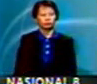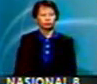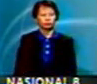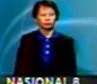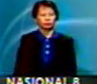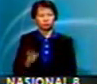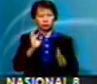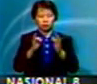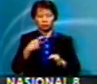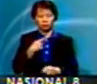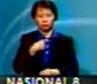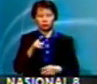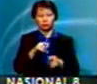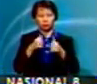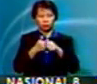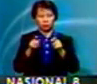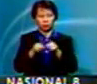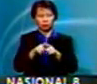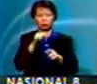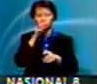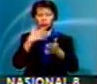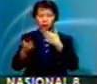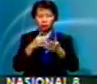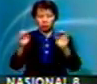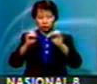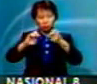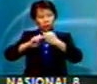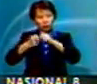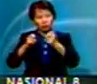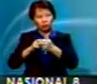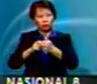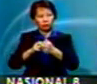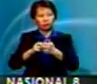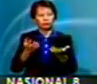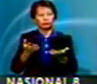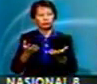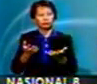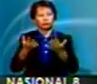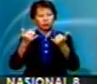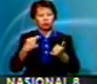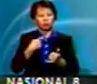Itu yang pertama. Kalau kita boleh menangani isu itu, kita kata tak apa, tak ada masalah. Kita kata.